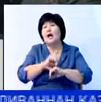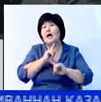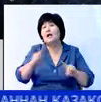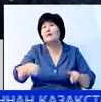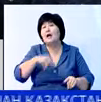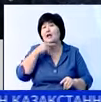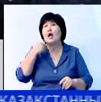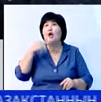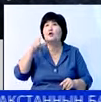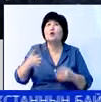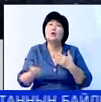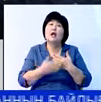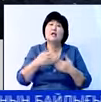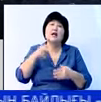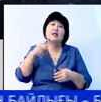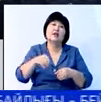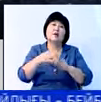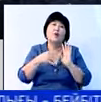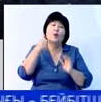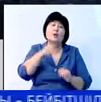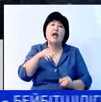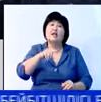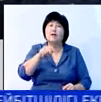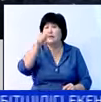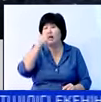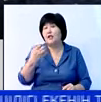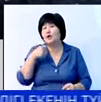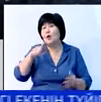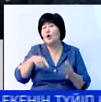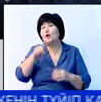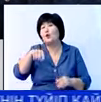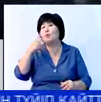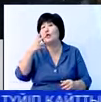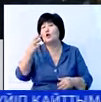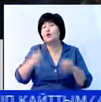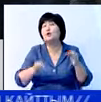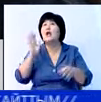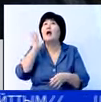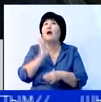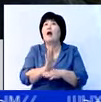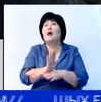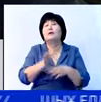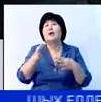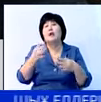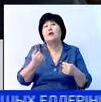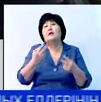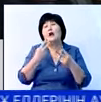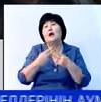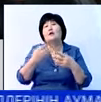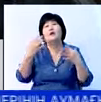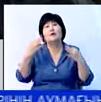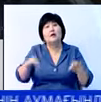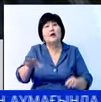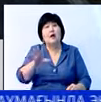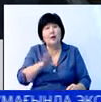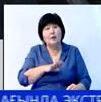ерекшеленген сотталушының жазасы 2019 жылдың тамыз айында Қызылорда қалалық нөмір 2 сотының қаулысымен бас бостандығынан шектеу жазасына